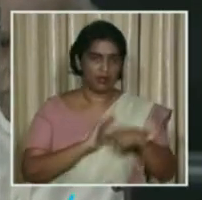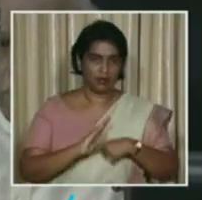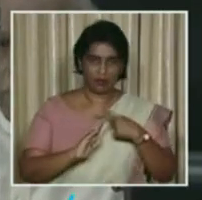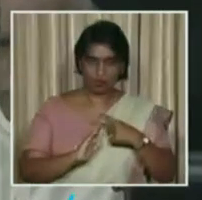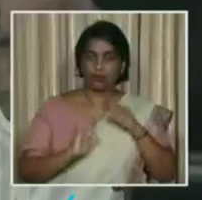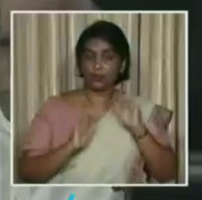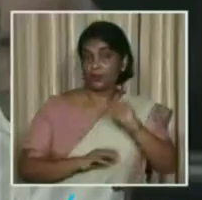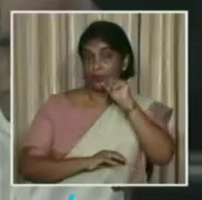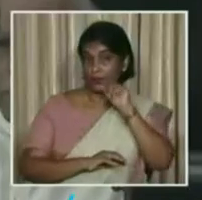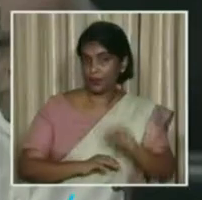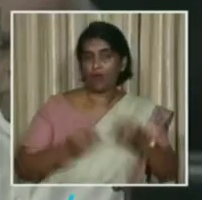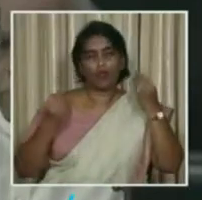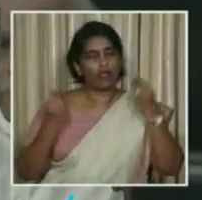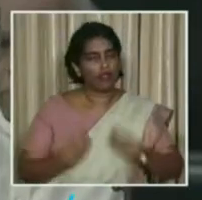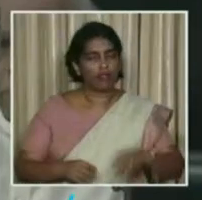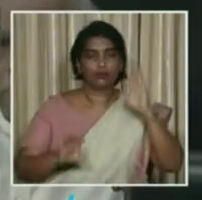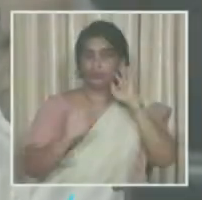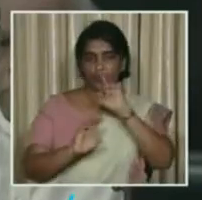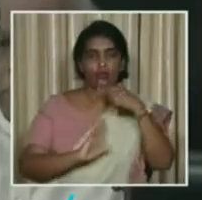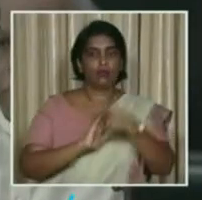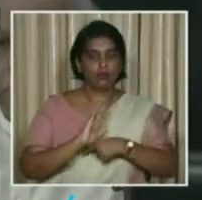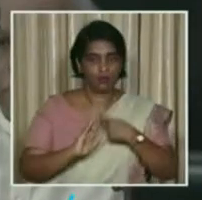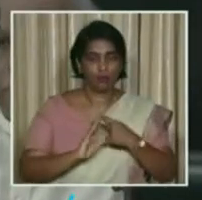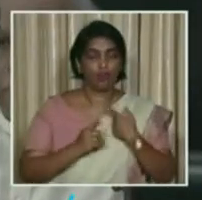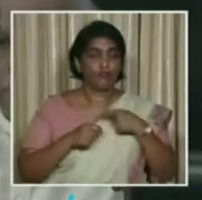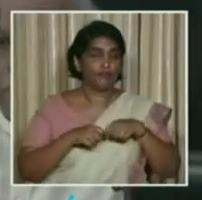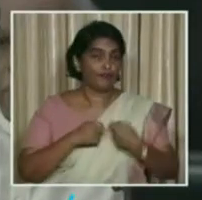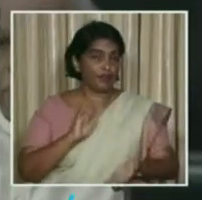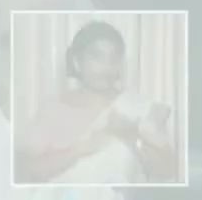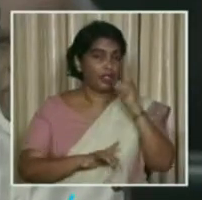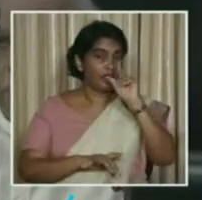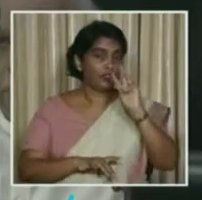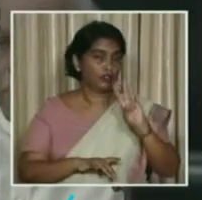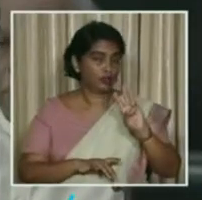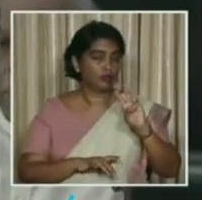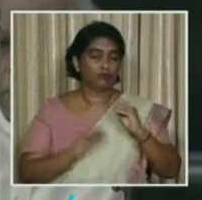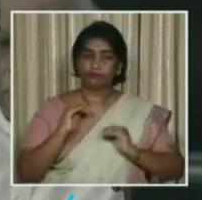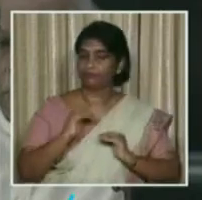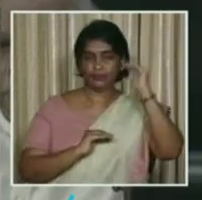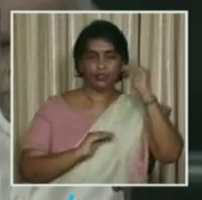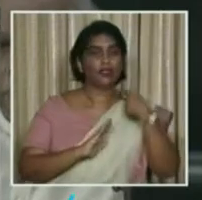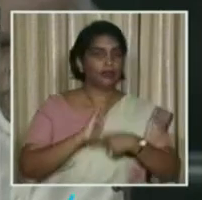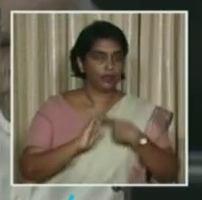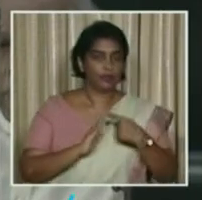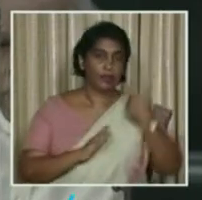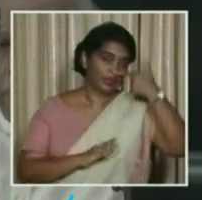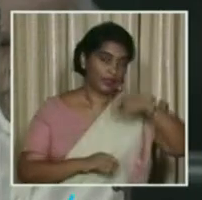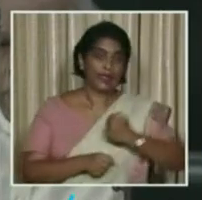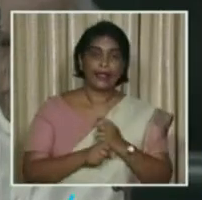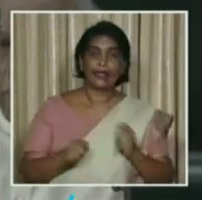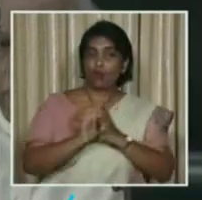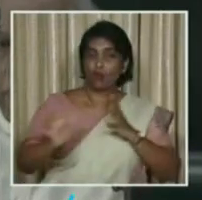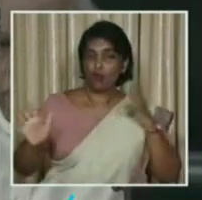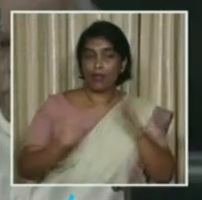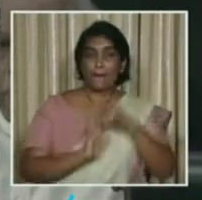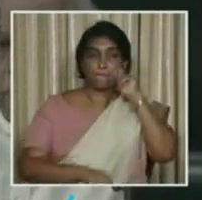රටක් නිල වශයෙන් බංකොලොත්භාවය ප්‍රකාශ කරපු රටක් උද්දමනයේ 73%ක් දක්වා ඉහළ ගිය රටක් ඉන්ධන ගෑස් පෝලිම් වල